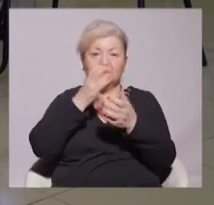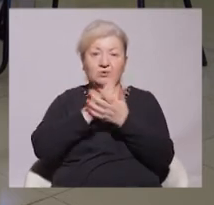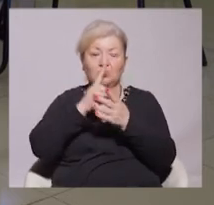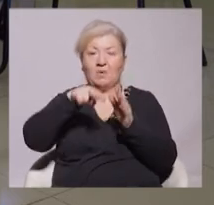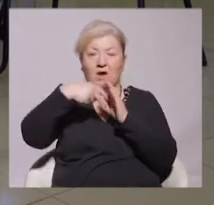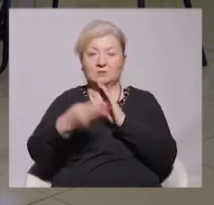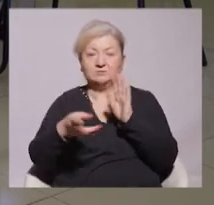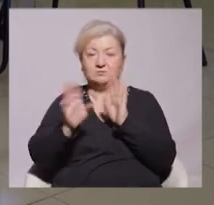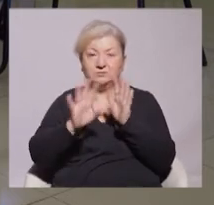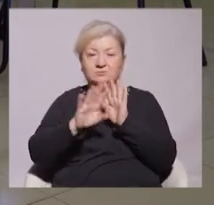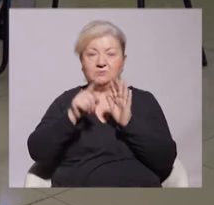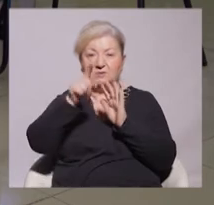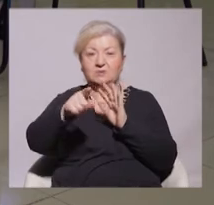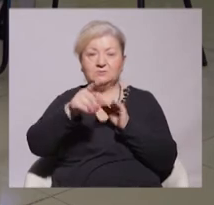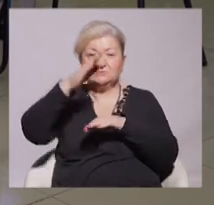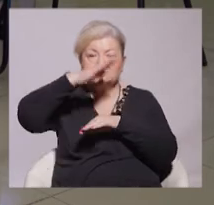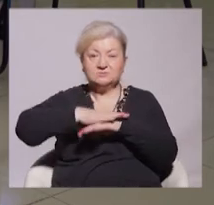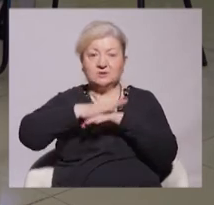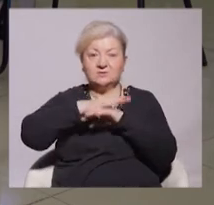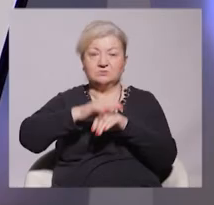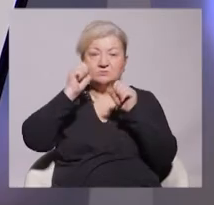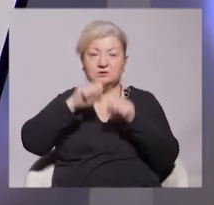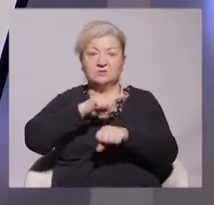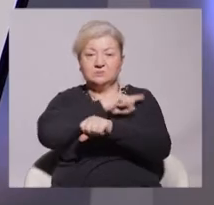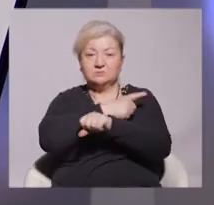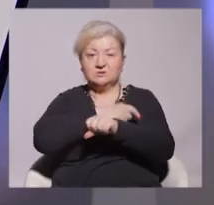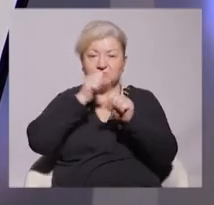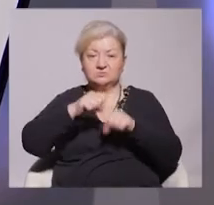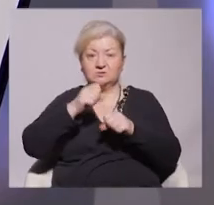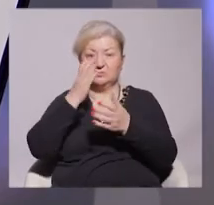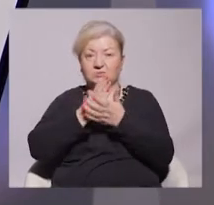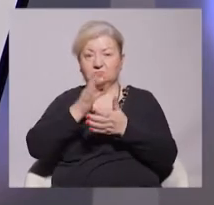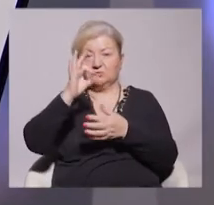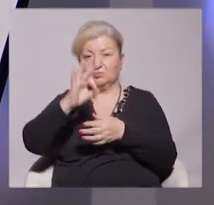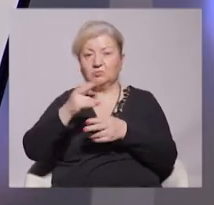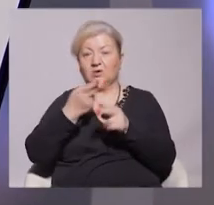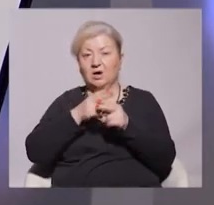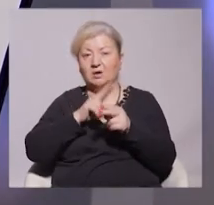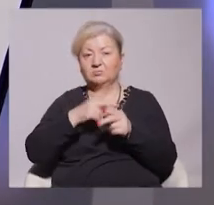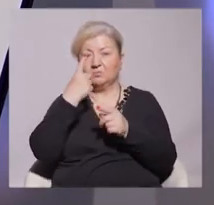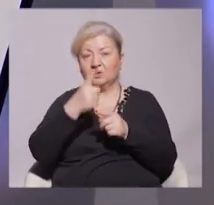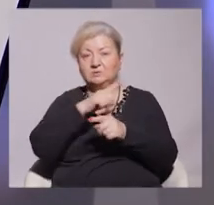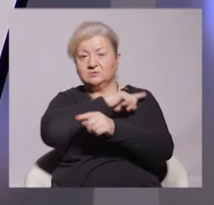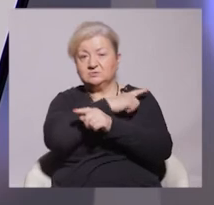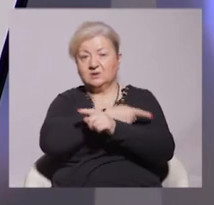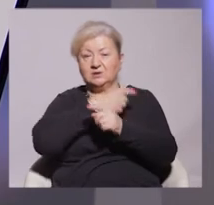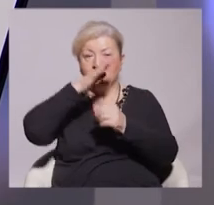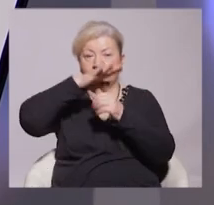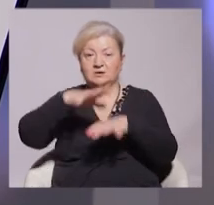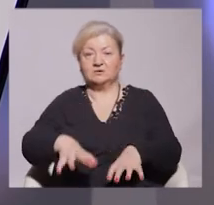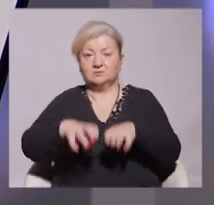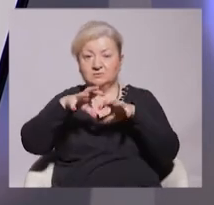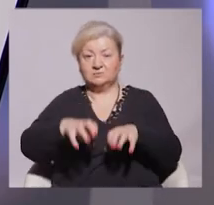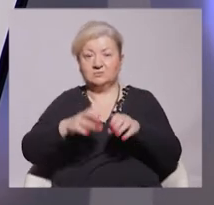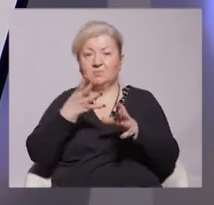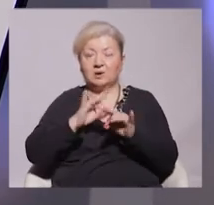ჩამოვარდეს, ეს საყრდენის ძალა შეიძლება გახდეს 0. ამიტომ გამოდის, რომ ერთადერთი ძალა აი აქ გრავიტაციის ძალა მოქმედებს, მაგრამ რადგან